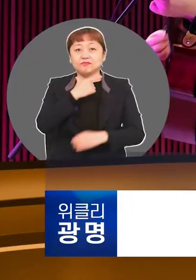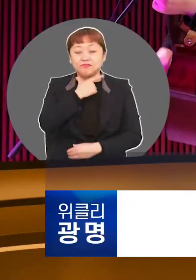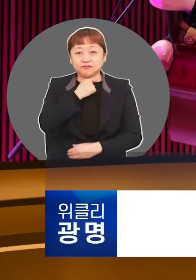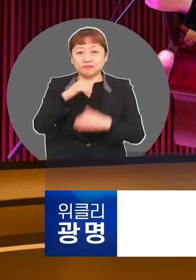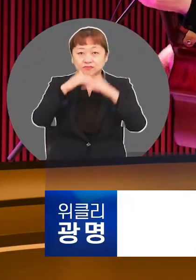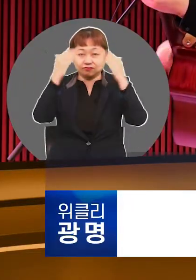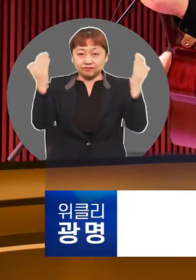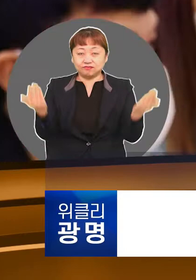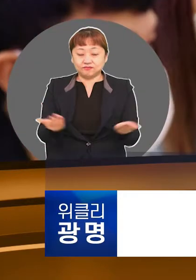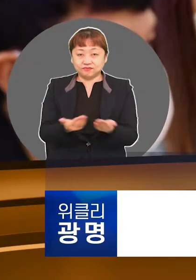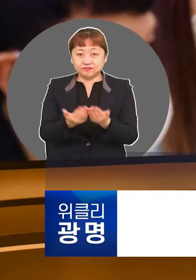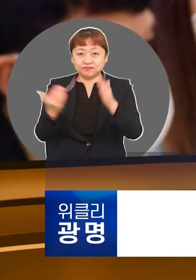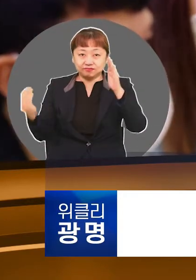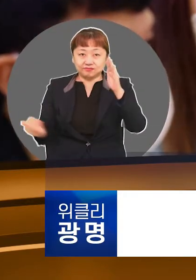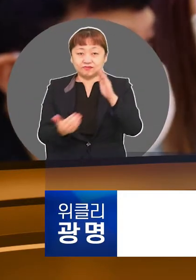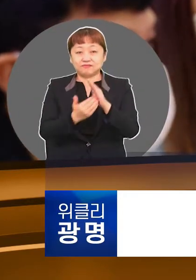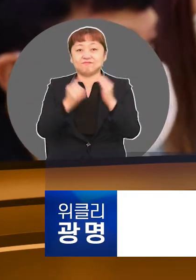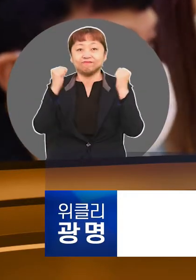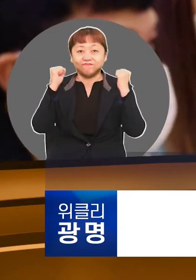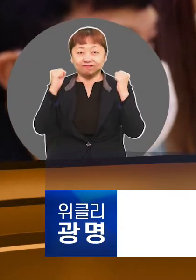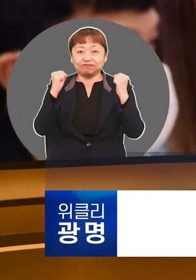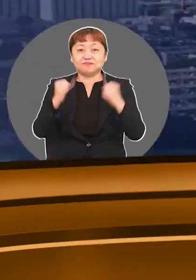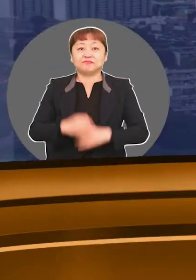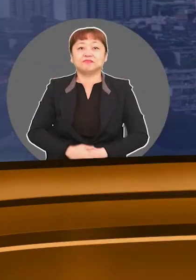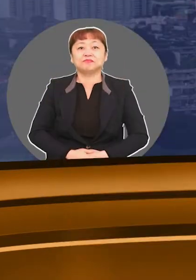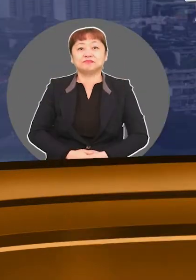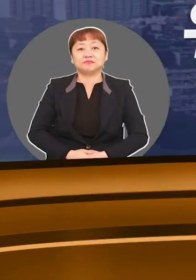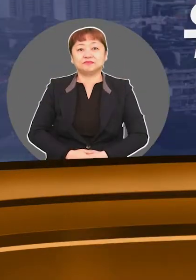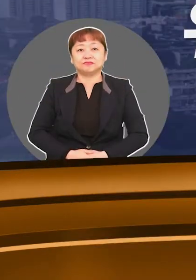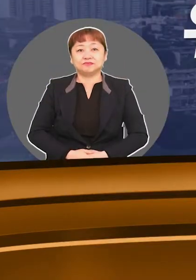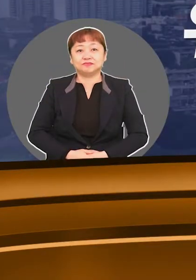원하는 모든 것을 이루어 나가길 응원하겠습니다